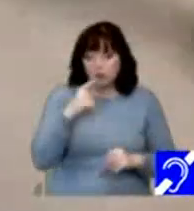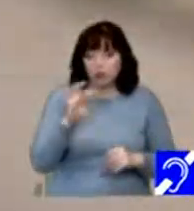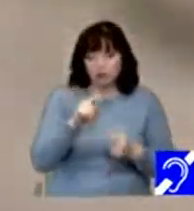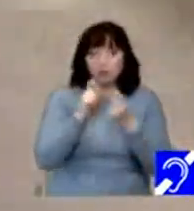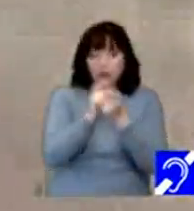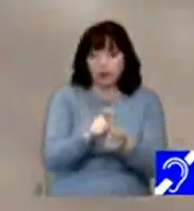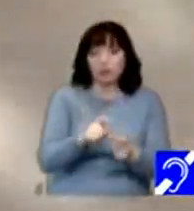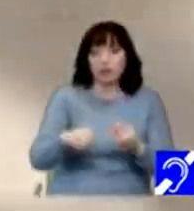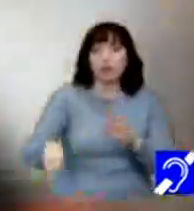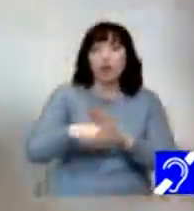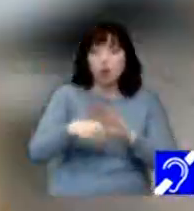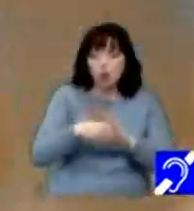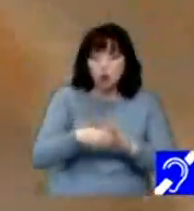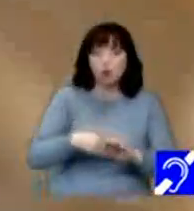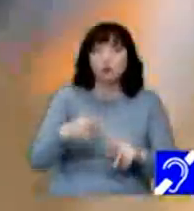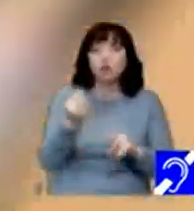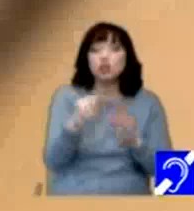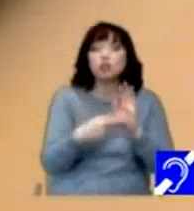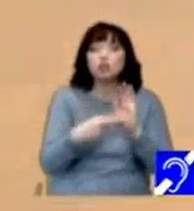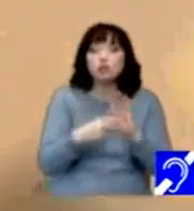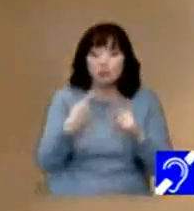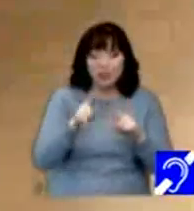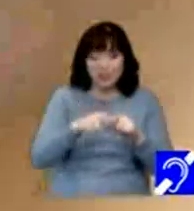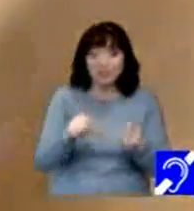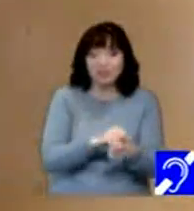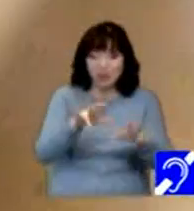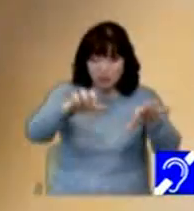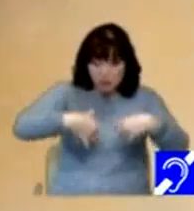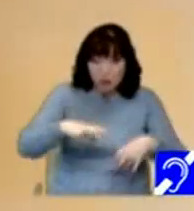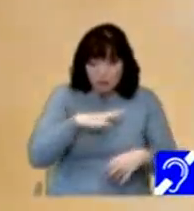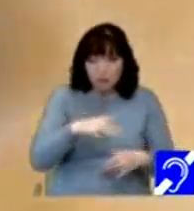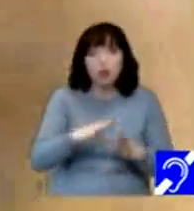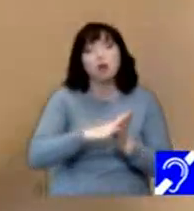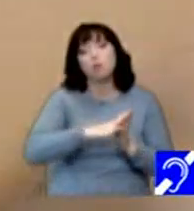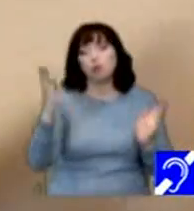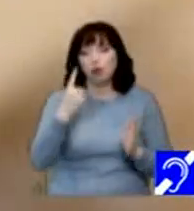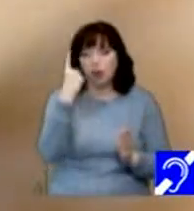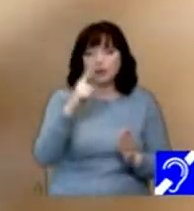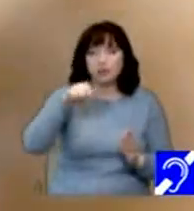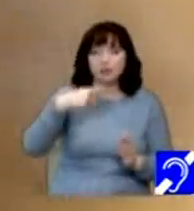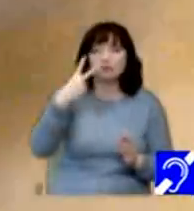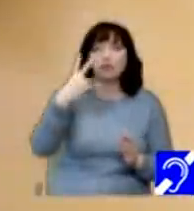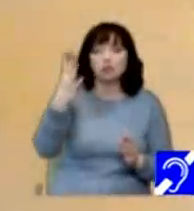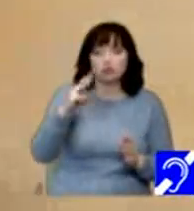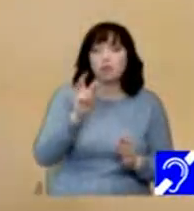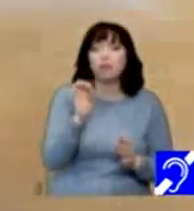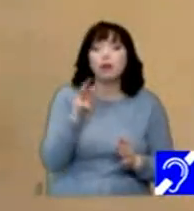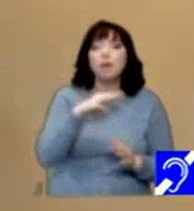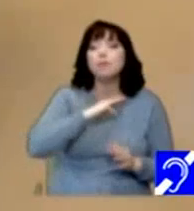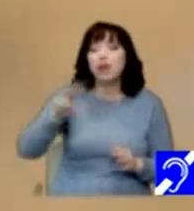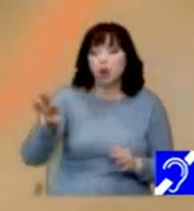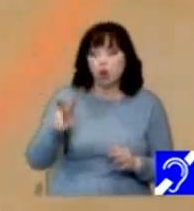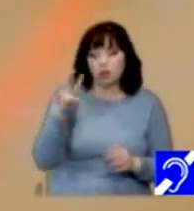Organizate și Cauze Speciale, costul drogurilor confiscate de la traficant depășește 1,24 milioane de